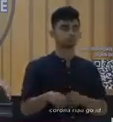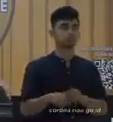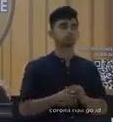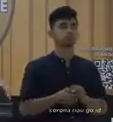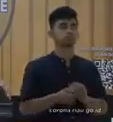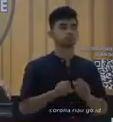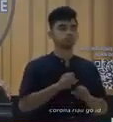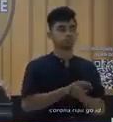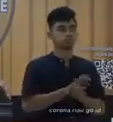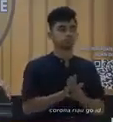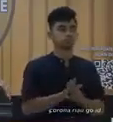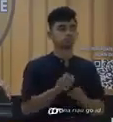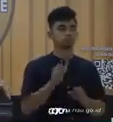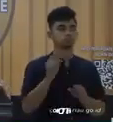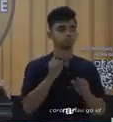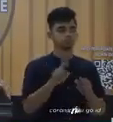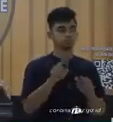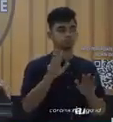bisa dilakukan seperti itu.